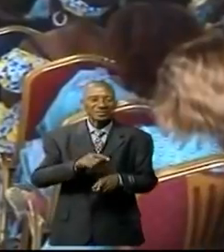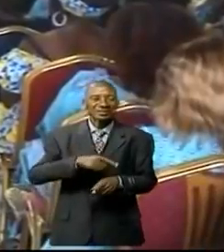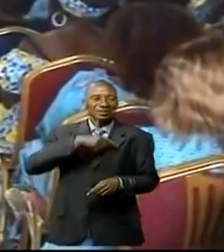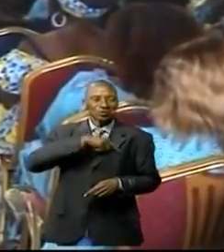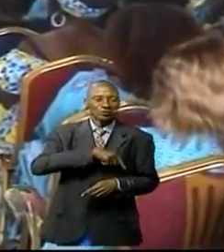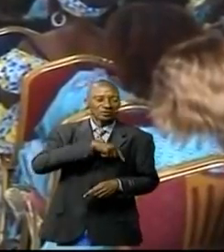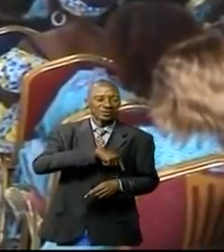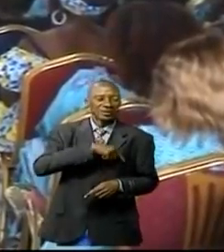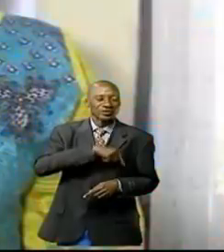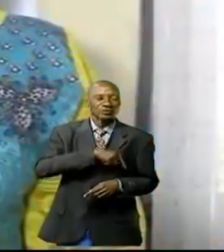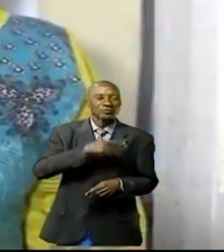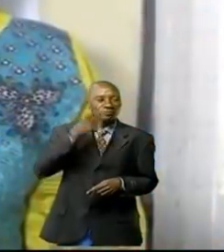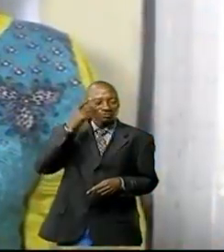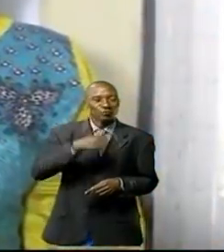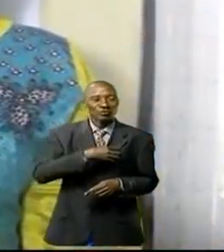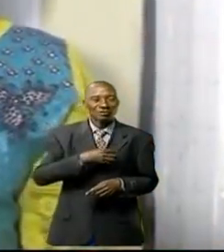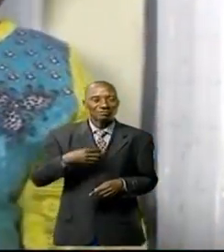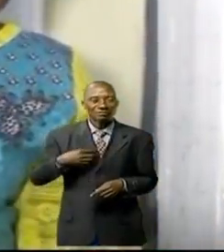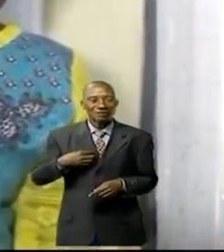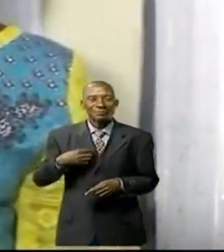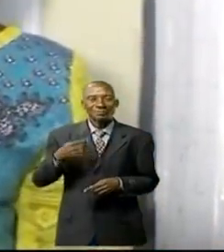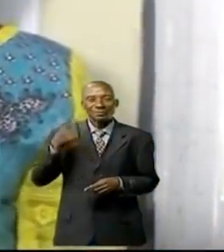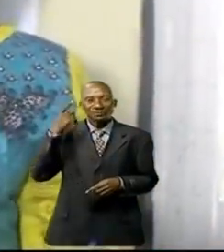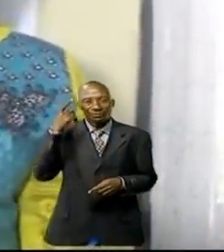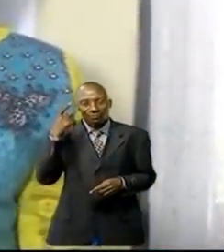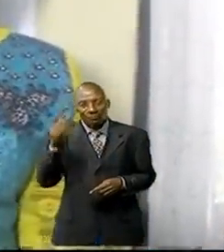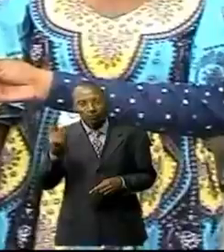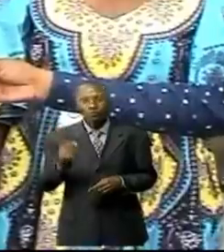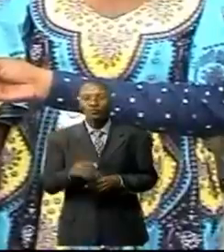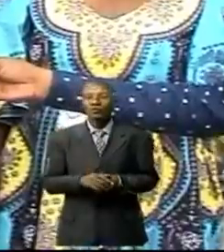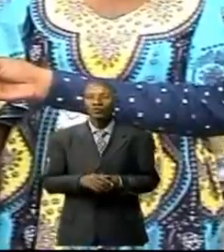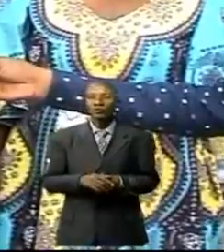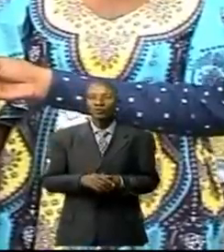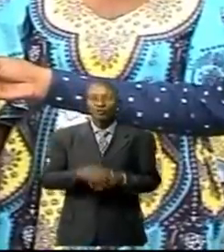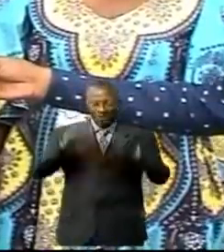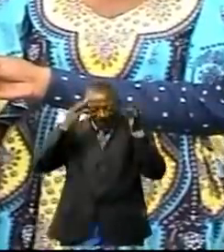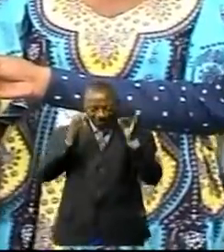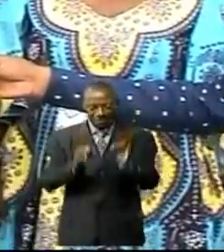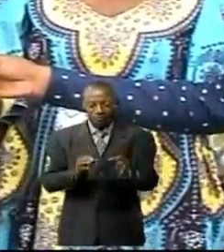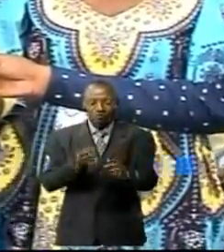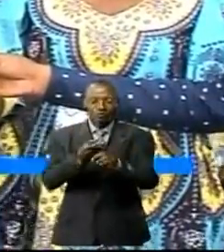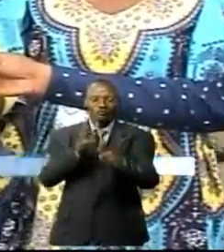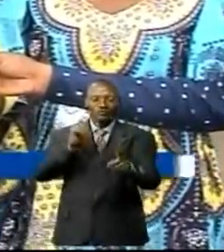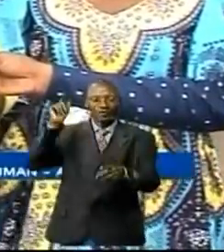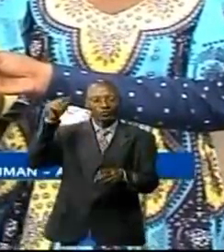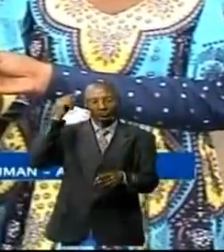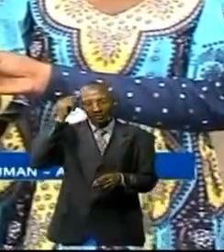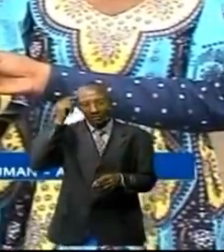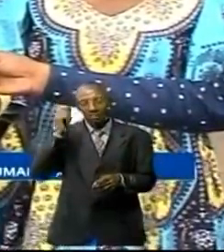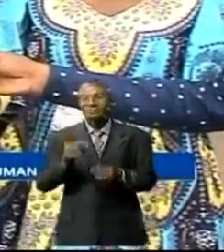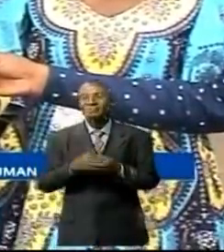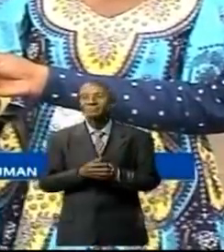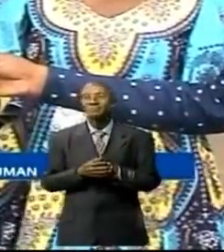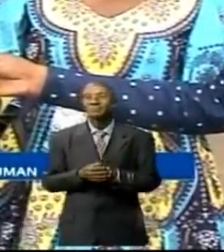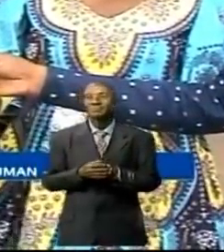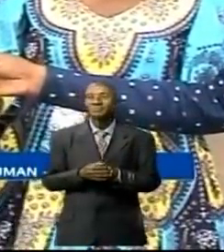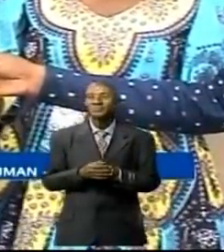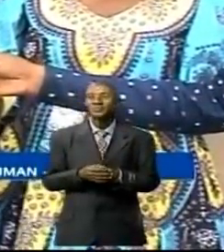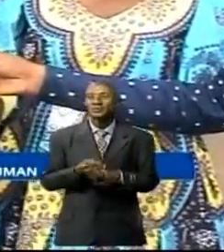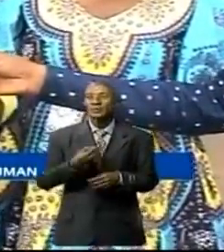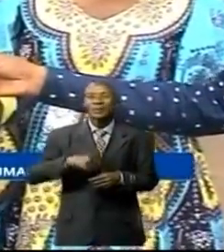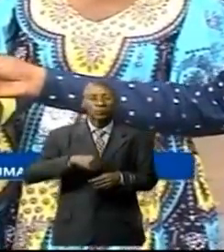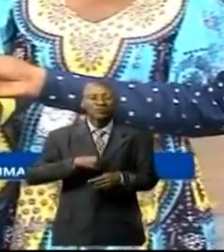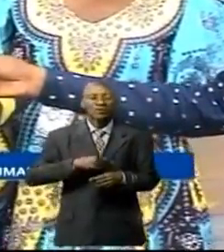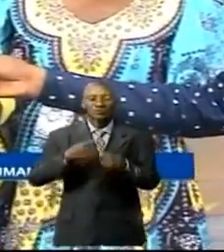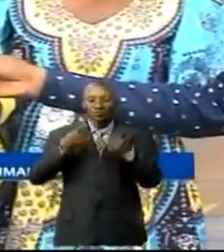femme sur la gestion des risques environnementaux. Nous avons sensibilisé les femmes par rapport à la gestion de déchets,